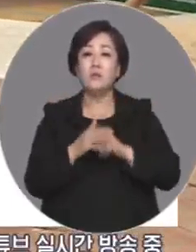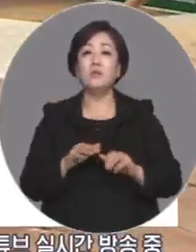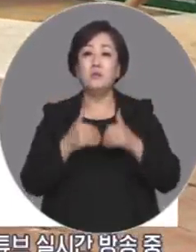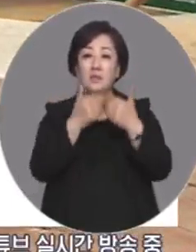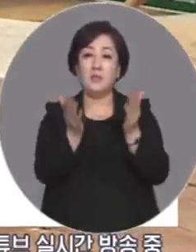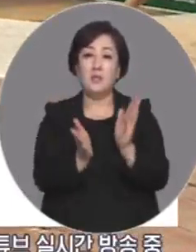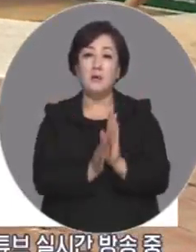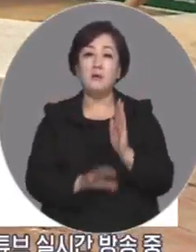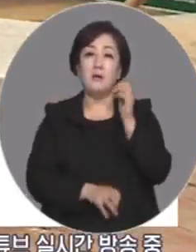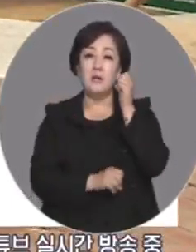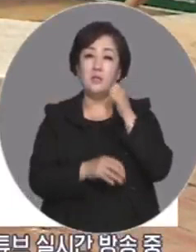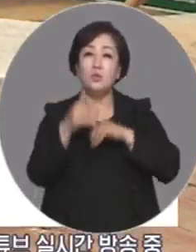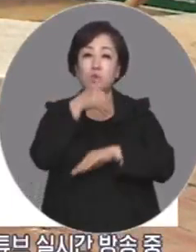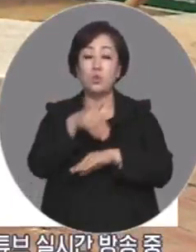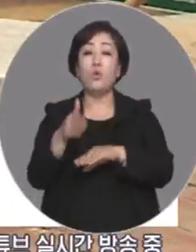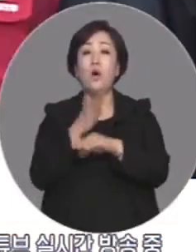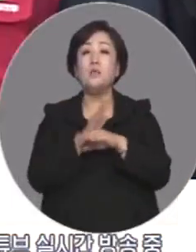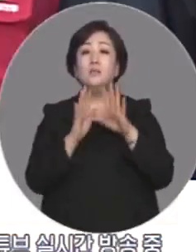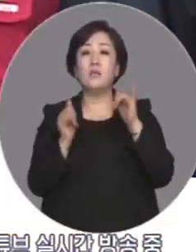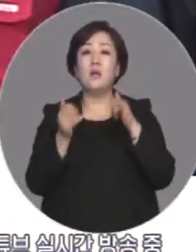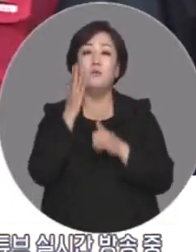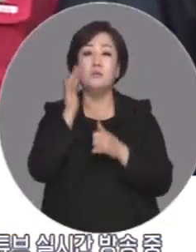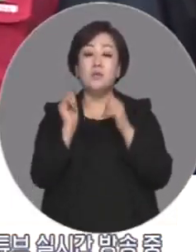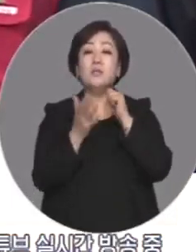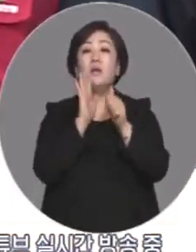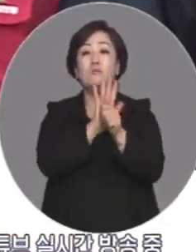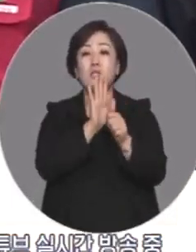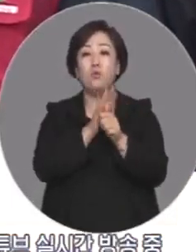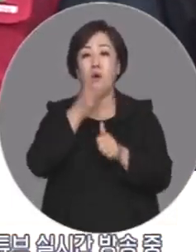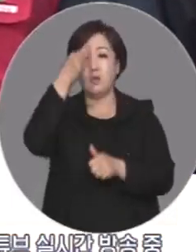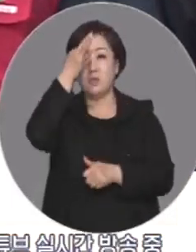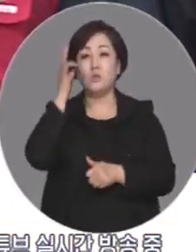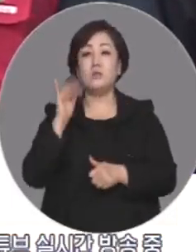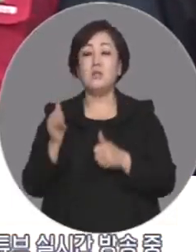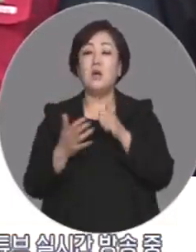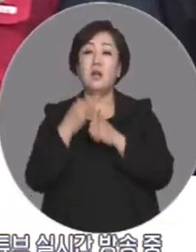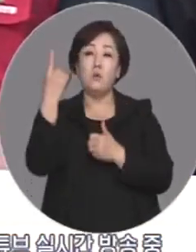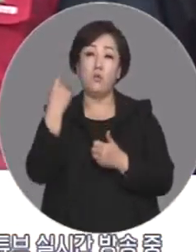기초 제작을 수행할 기술력을 가진 인력이 울산에 없어 타지